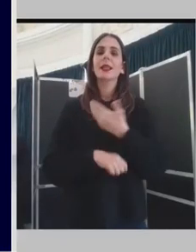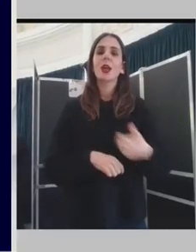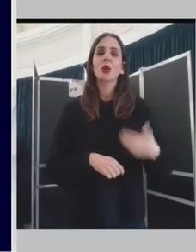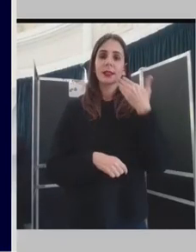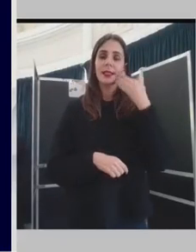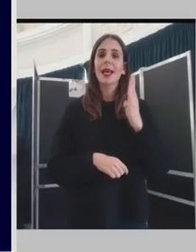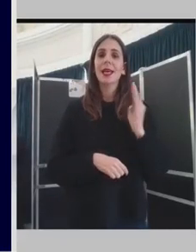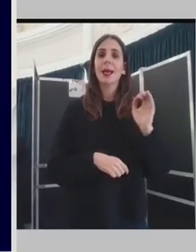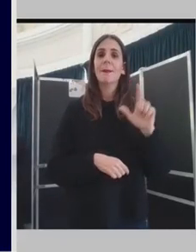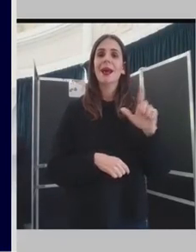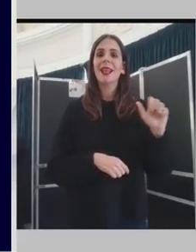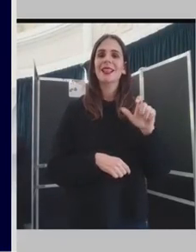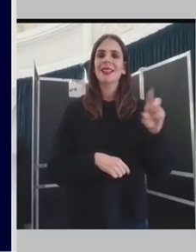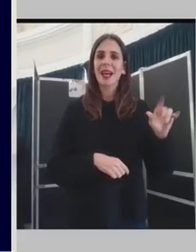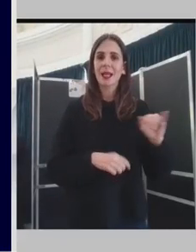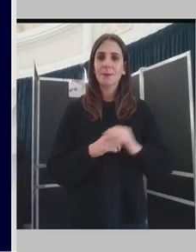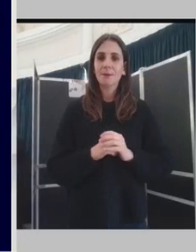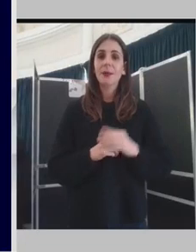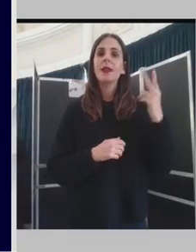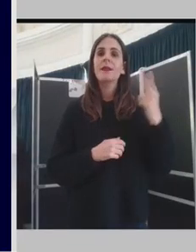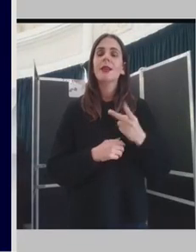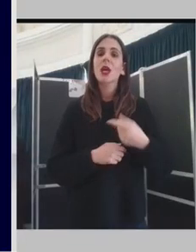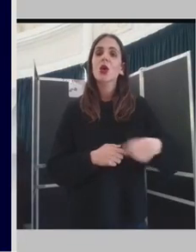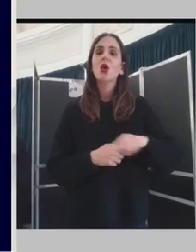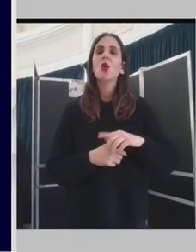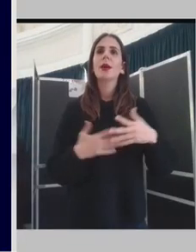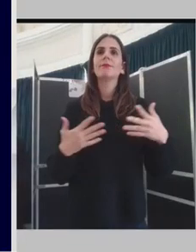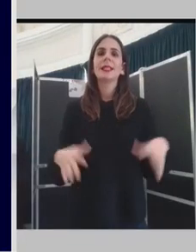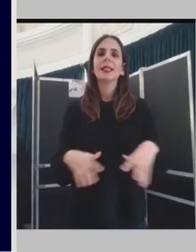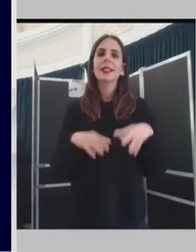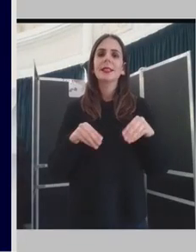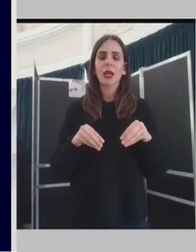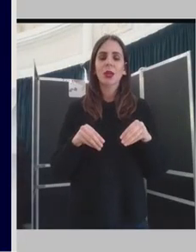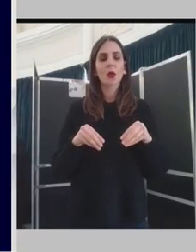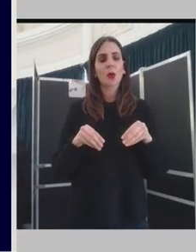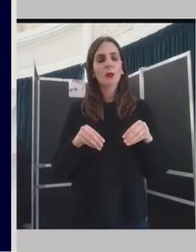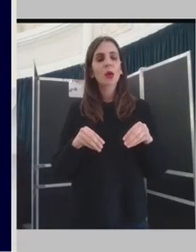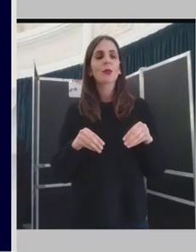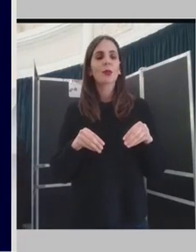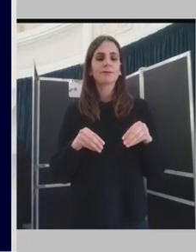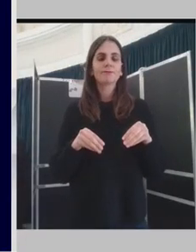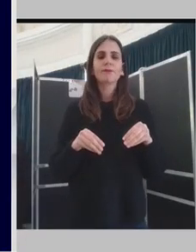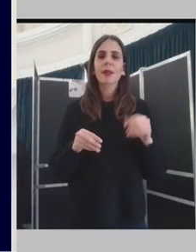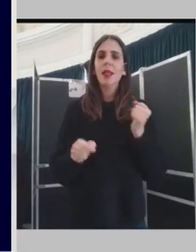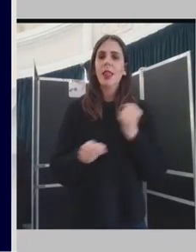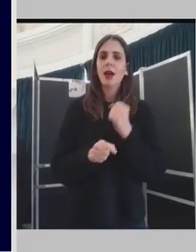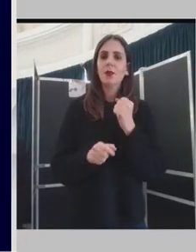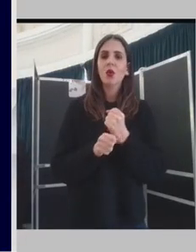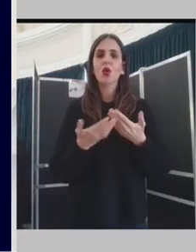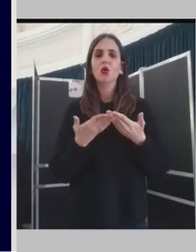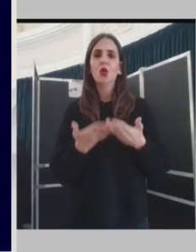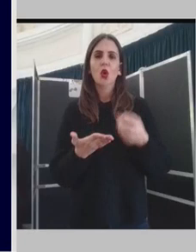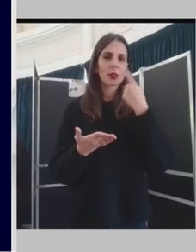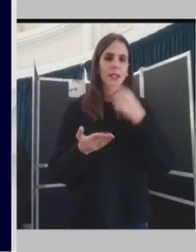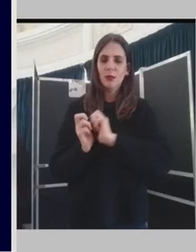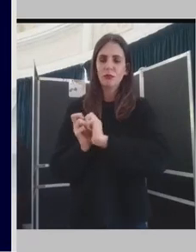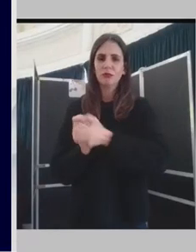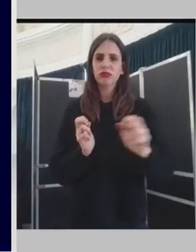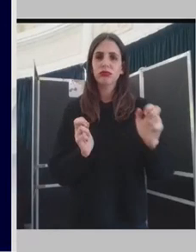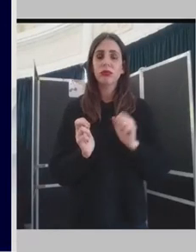in cui abbiamo ascoltato tutte le pratiche di soccorso da un'associazione